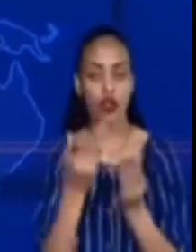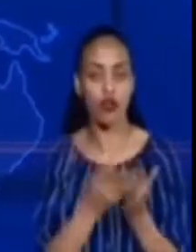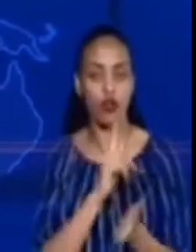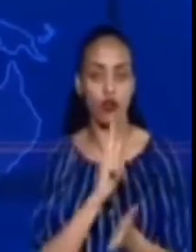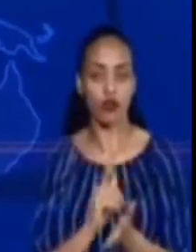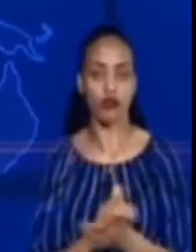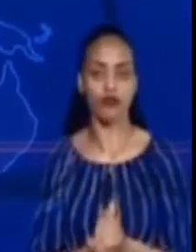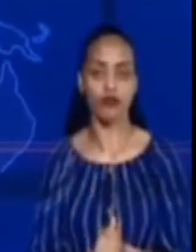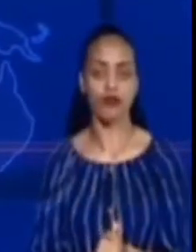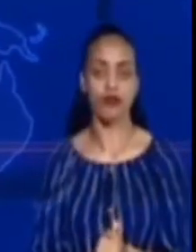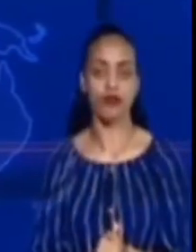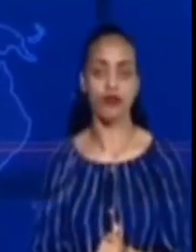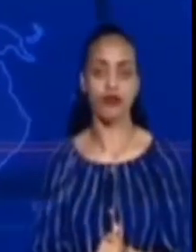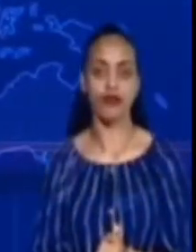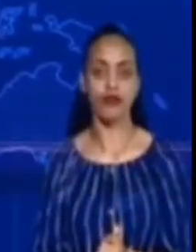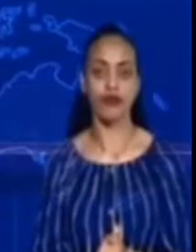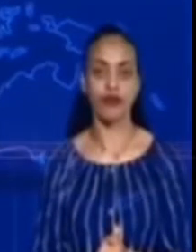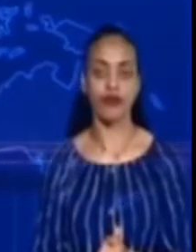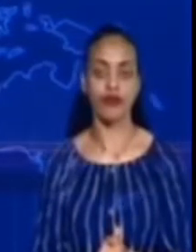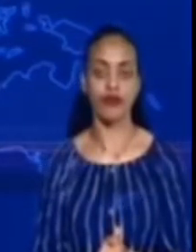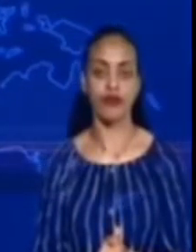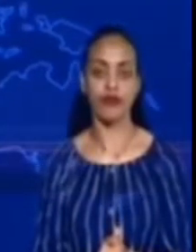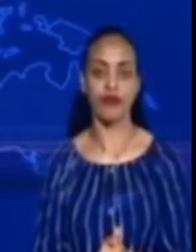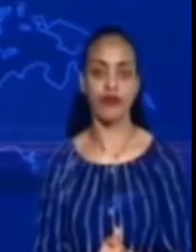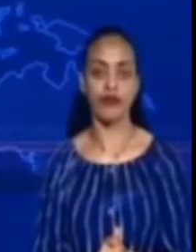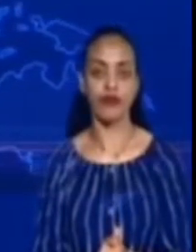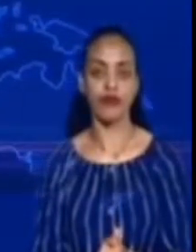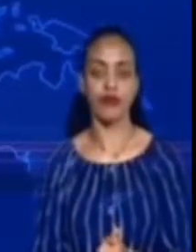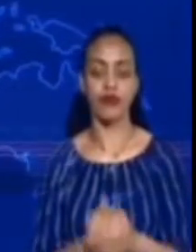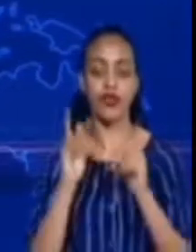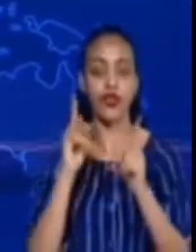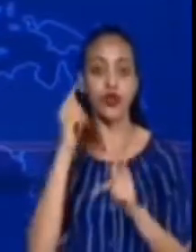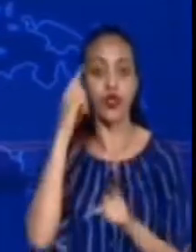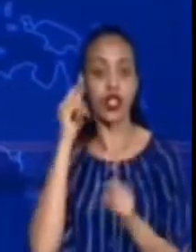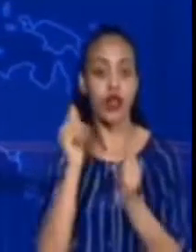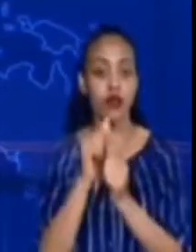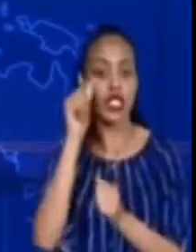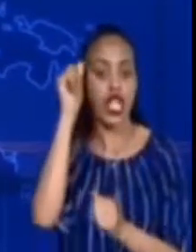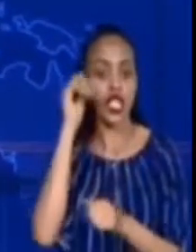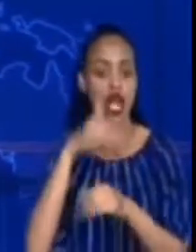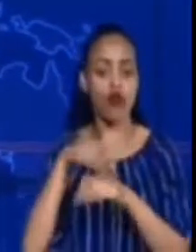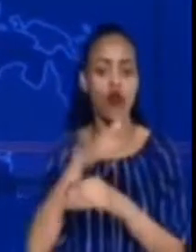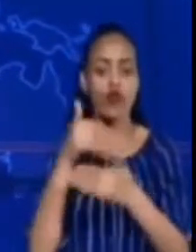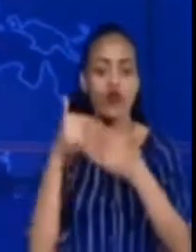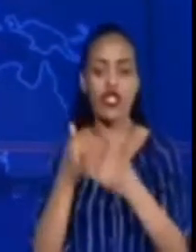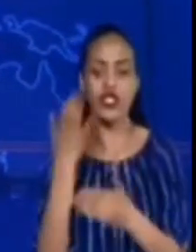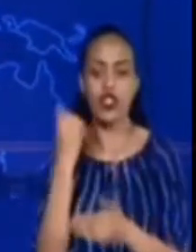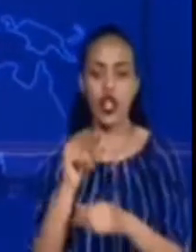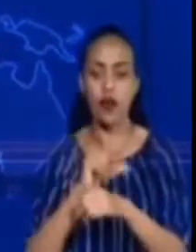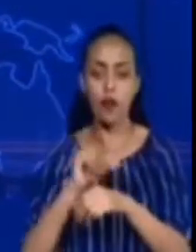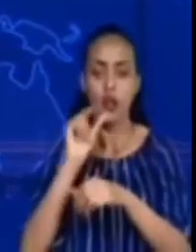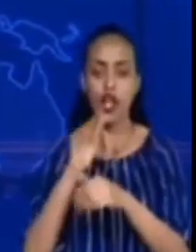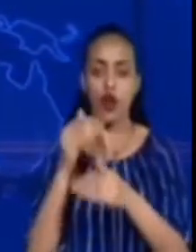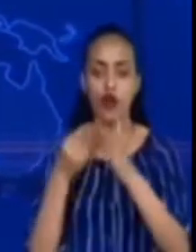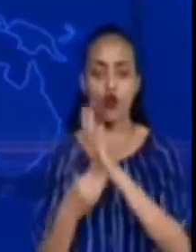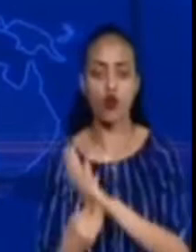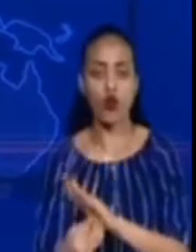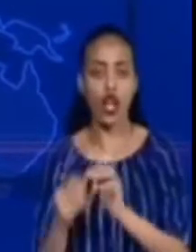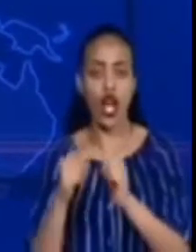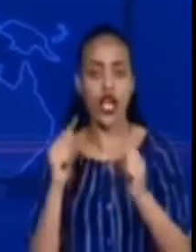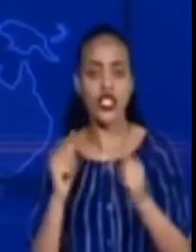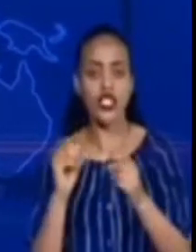ወራነ ጣሊያንስ በከሎለን ረት ሃለ እንዴብን መንጫስ ወይ ተማሩት ዴብአንስ ሁመን ማሩ